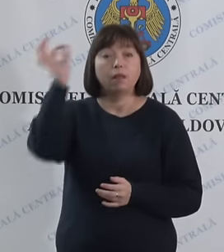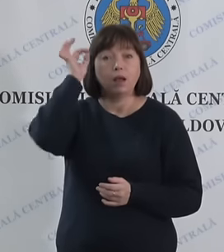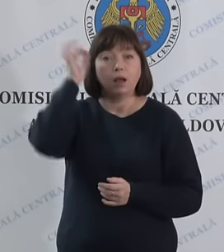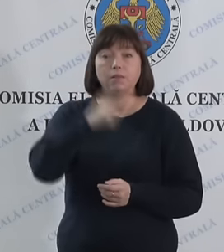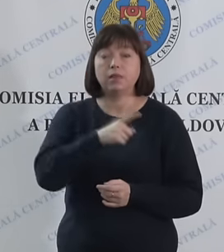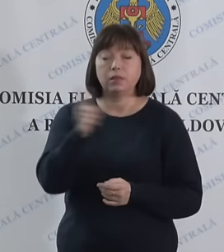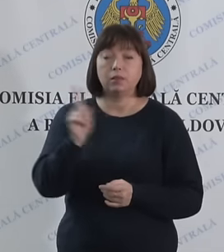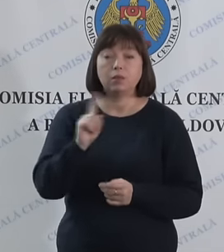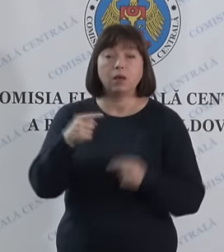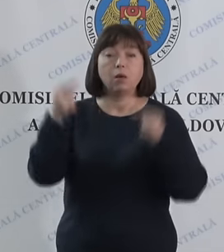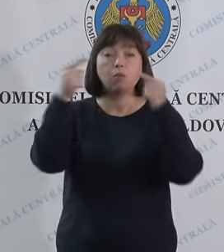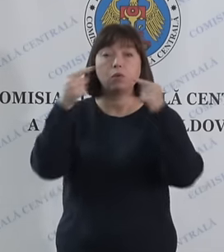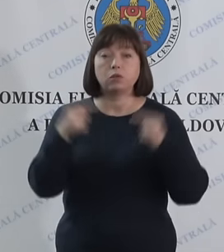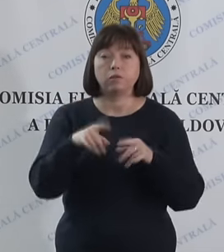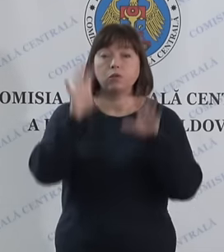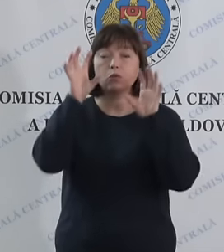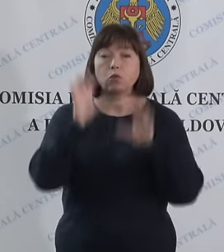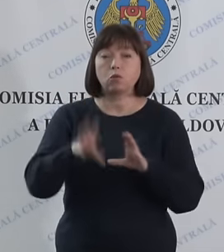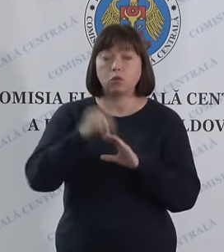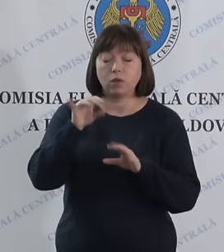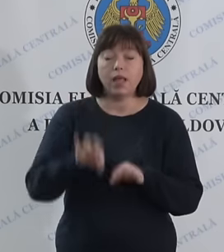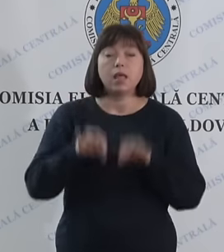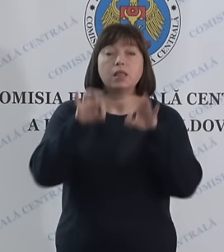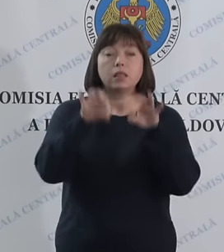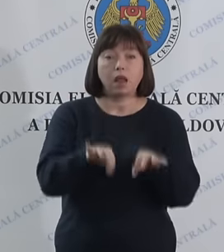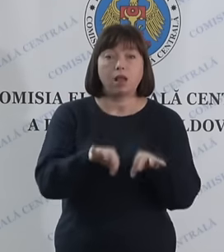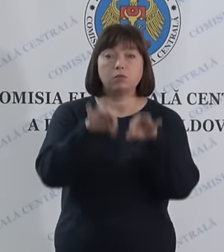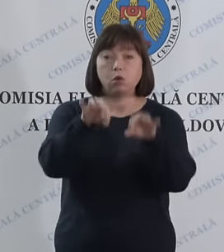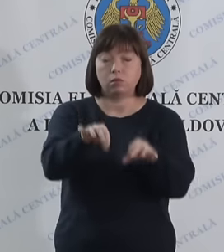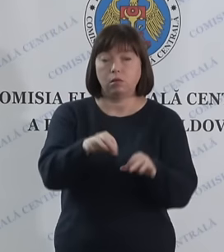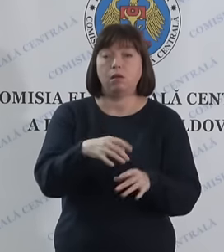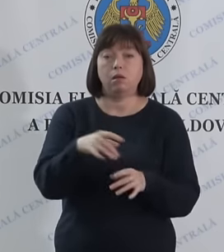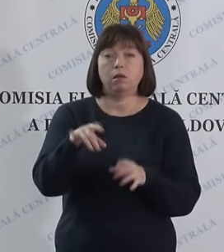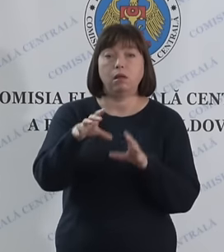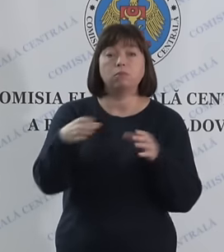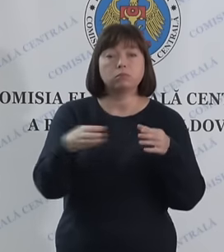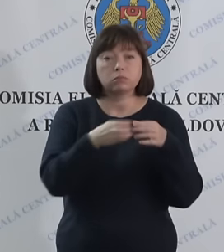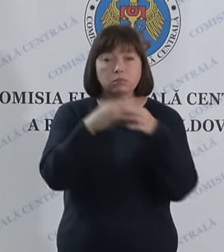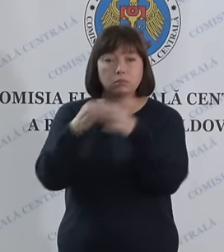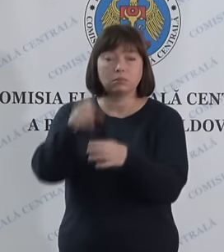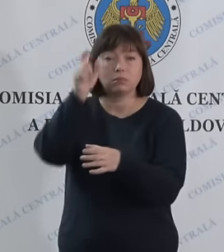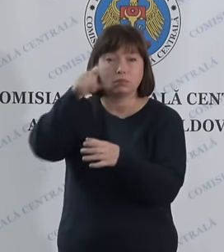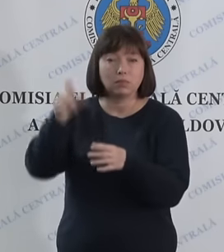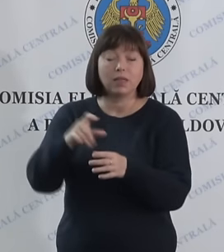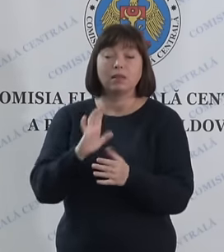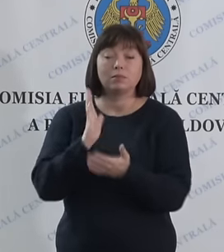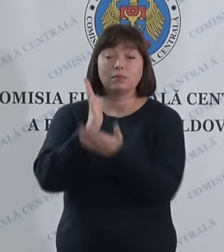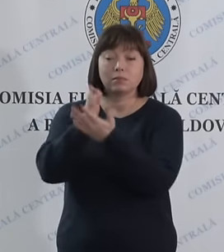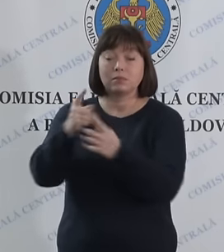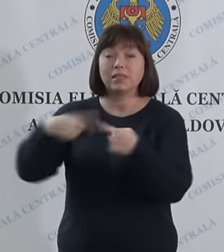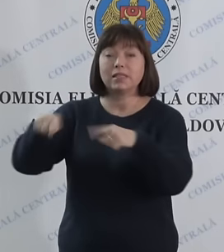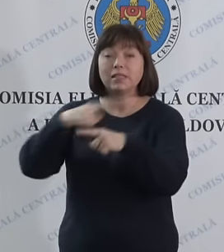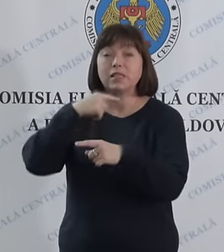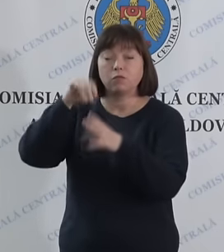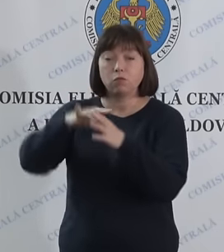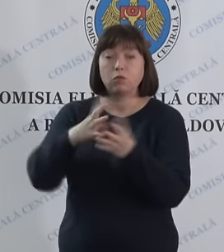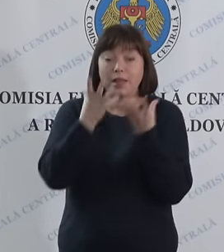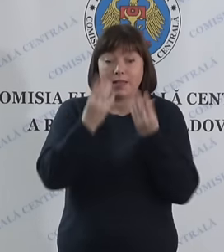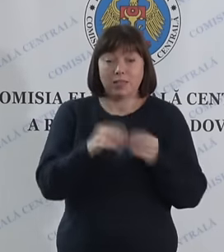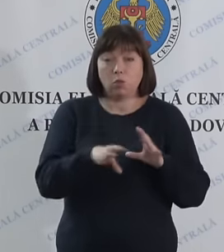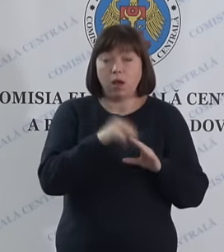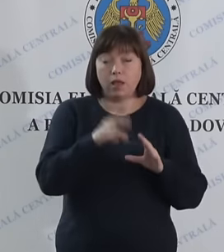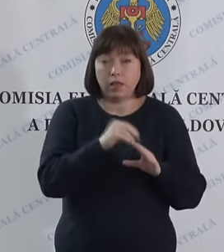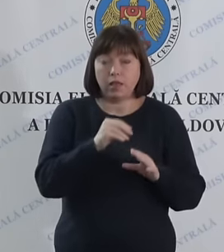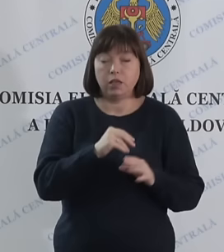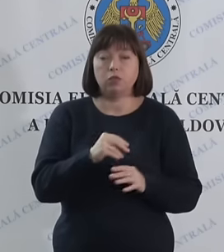Amintim că, potrivit codului electoral, transportarea organizată a alegătorilor spre secțiile de votare în ziua alegerilor, în